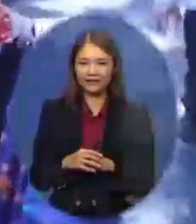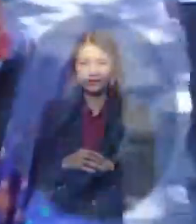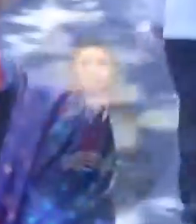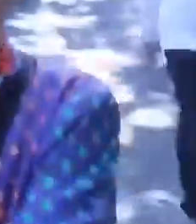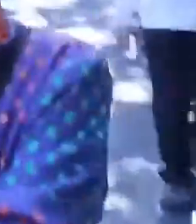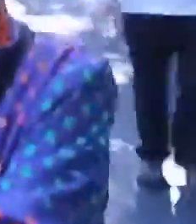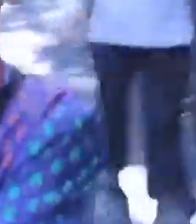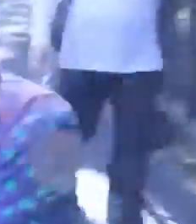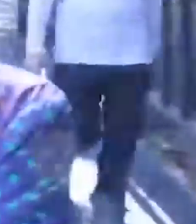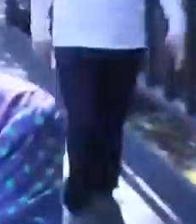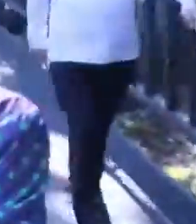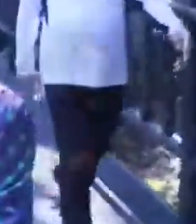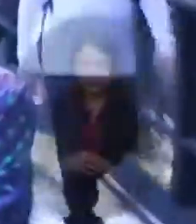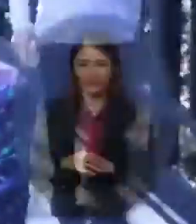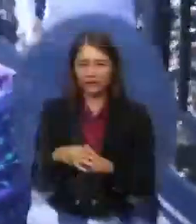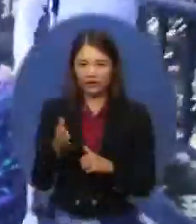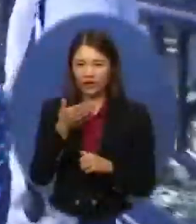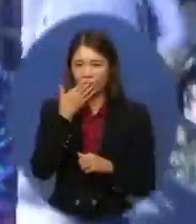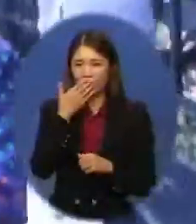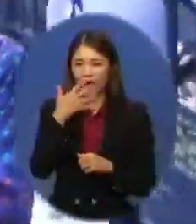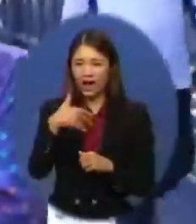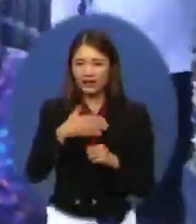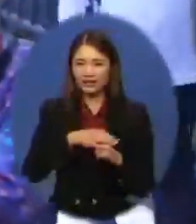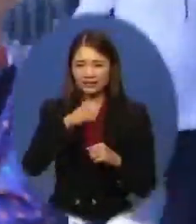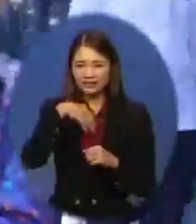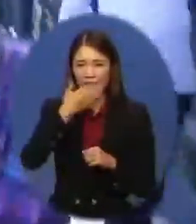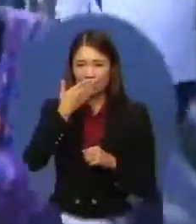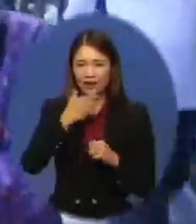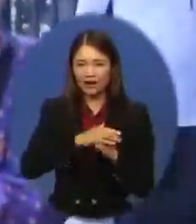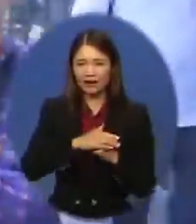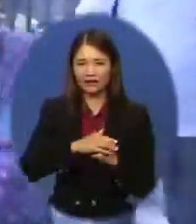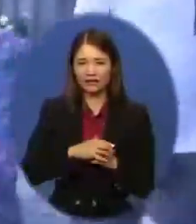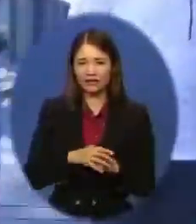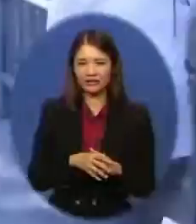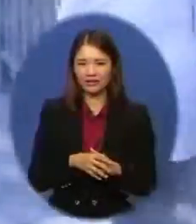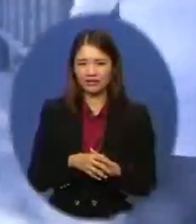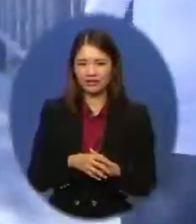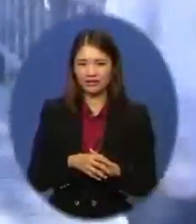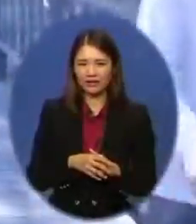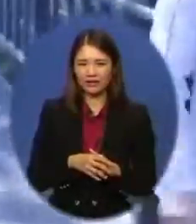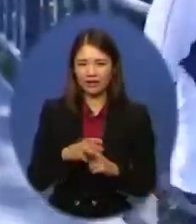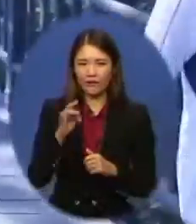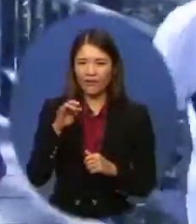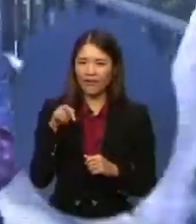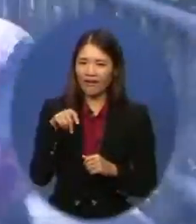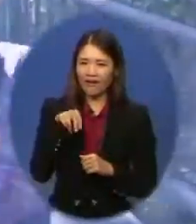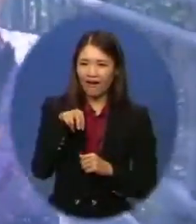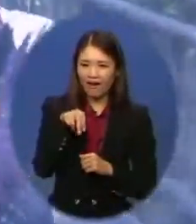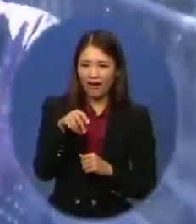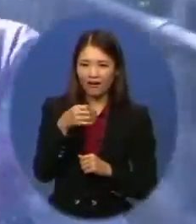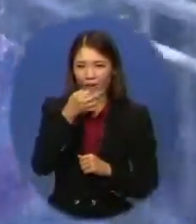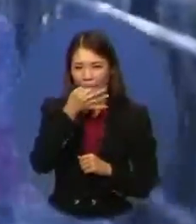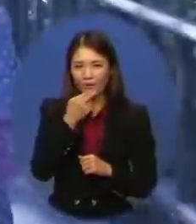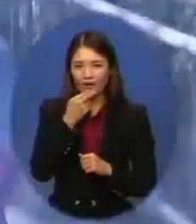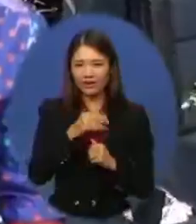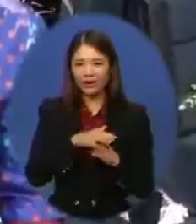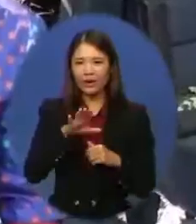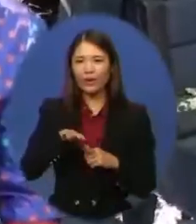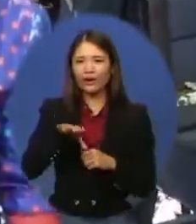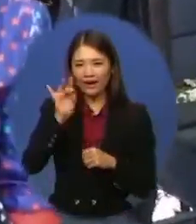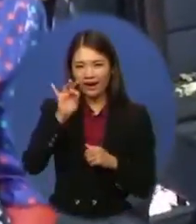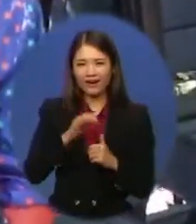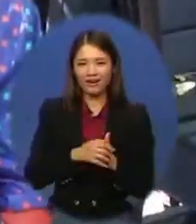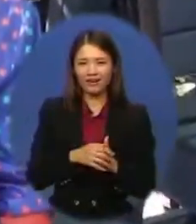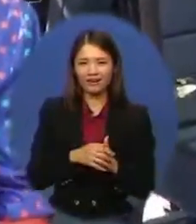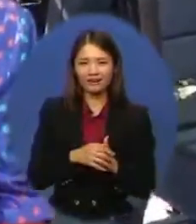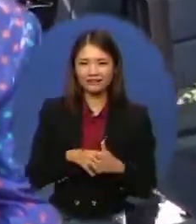안 먹었어. 그냥 밥만 줘가지고 먹었어. 응. 원래 이렇게 안 걸으시는데. 오늘